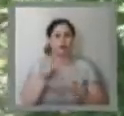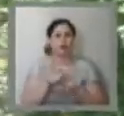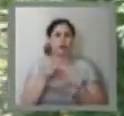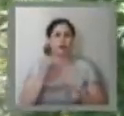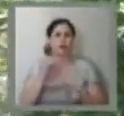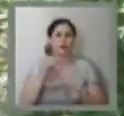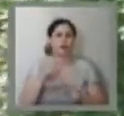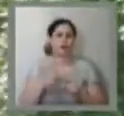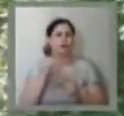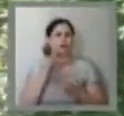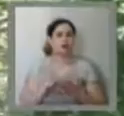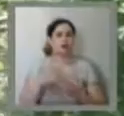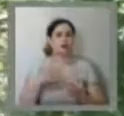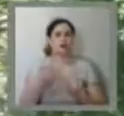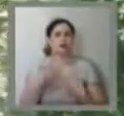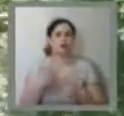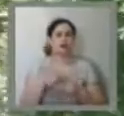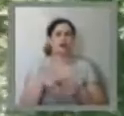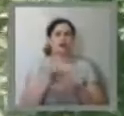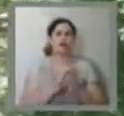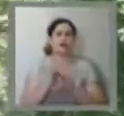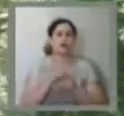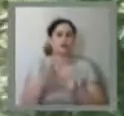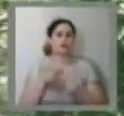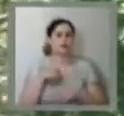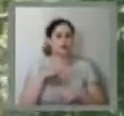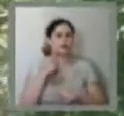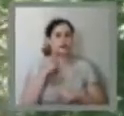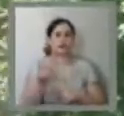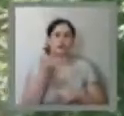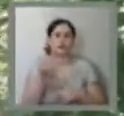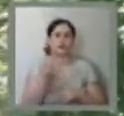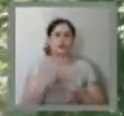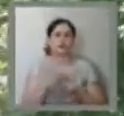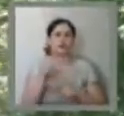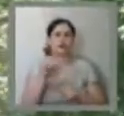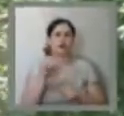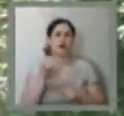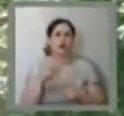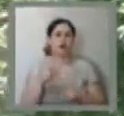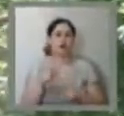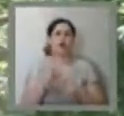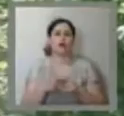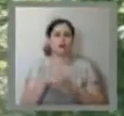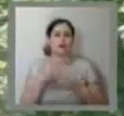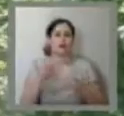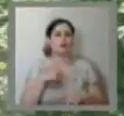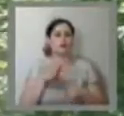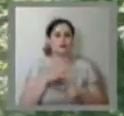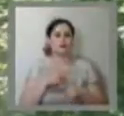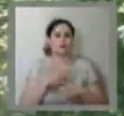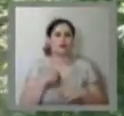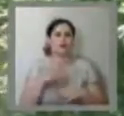постійно розповідала мені про рослини, мені завжди було цікаво. Це наука, але більше за все мене